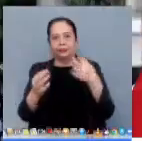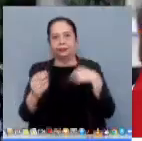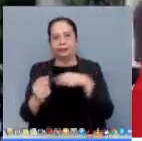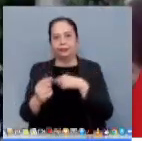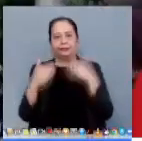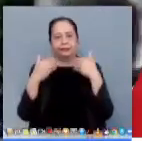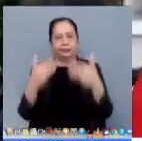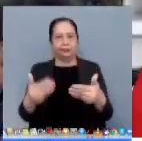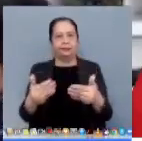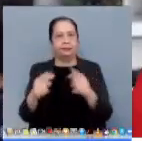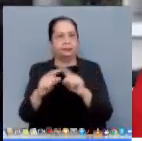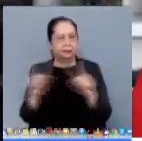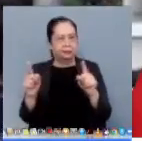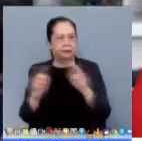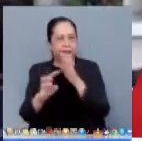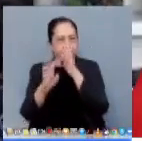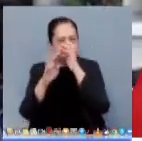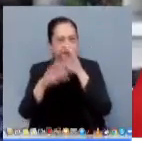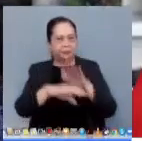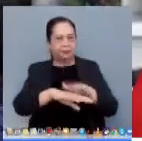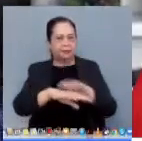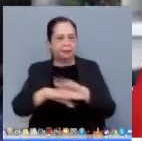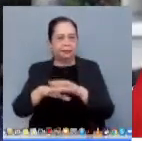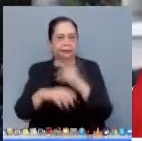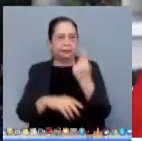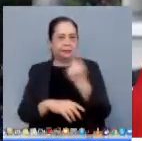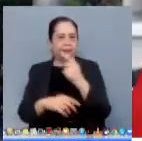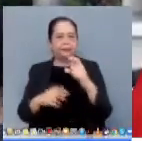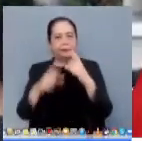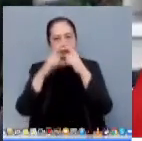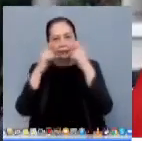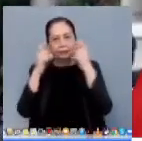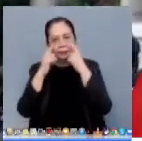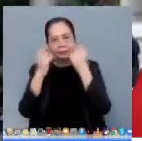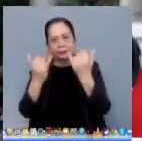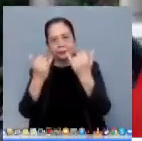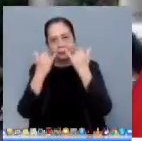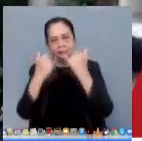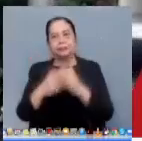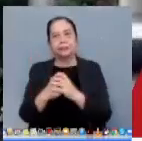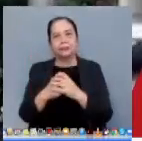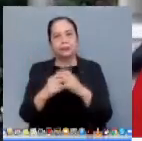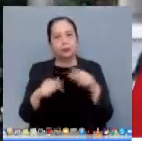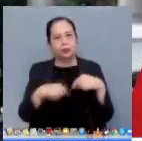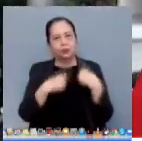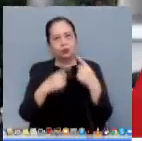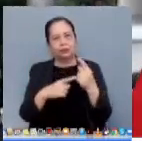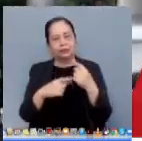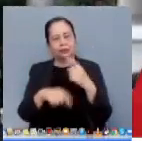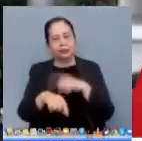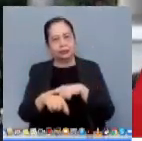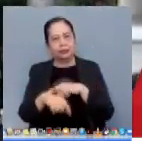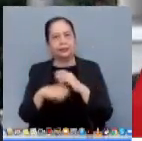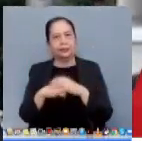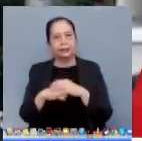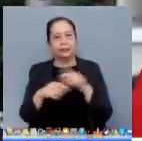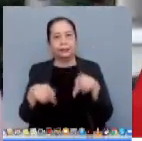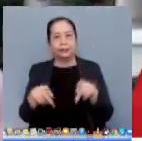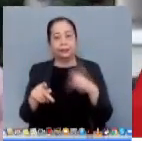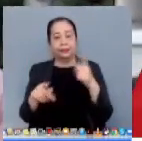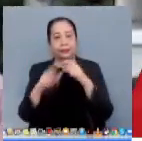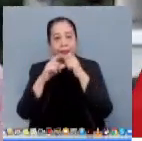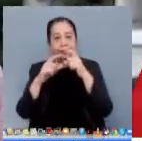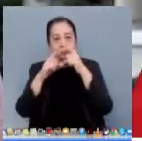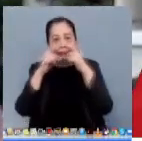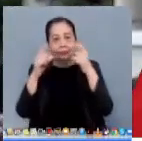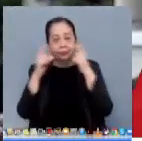may higit na paalala sa bawat isa, magsuot po tayo ng face mask the whole time. Ang pinapayagan lang hindi magsuot ng face mask ay yung